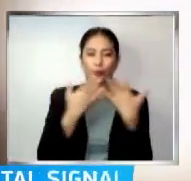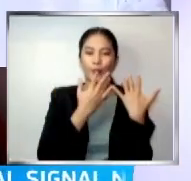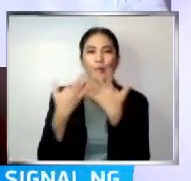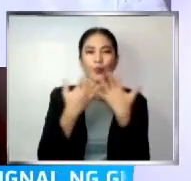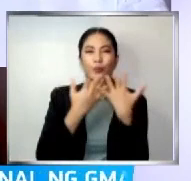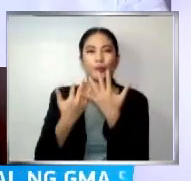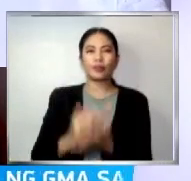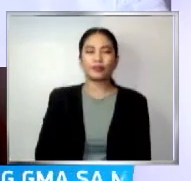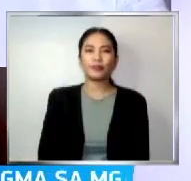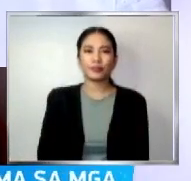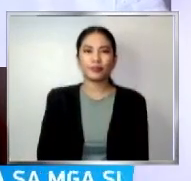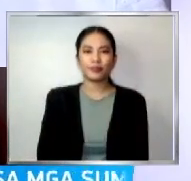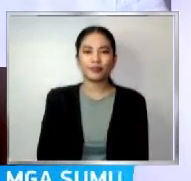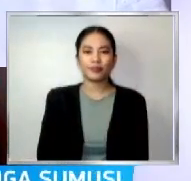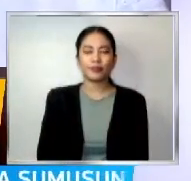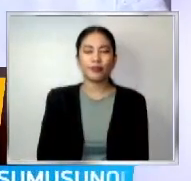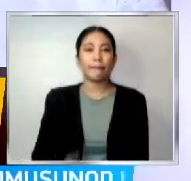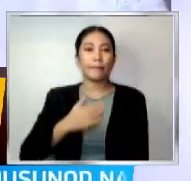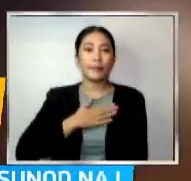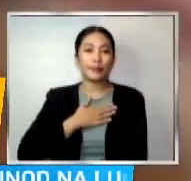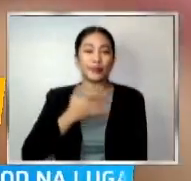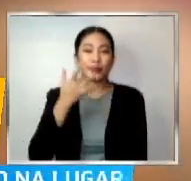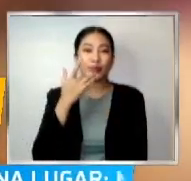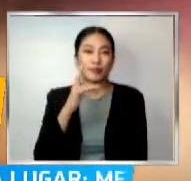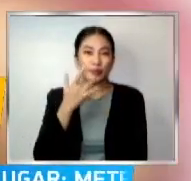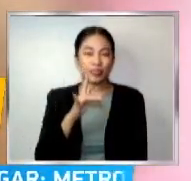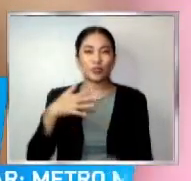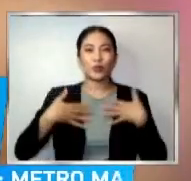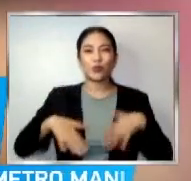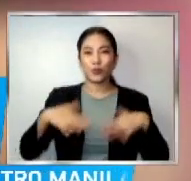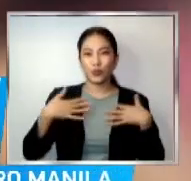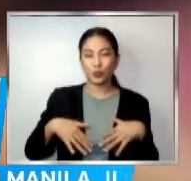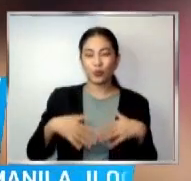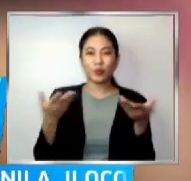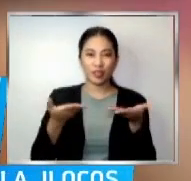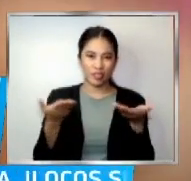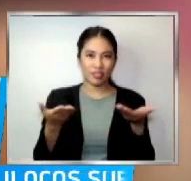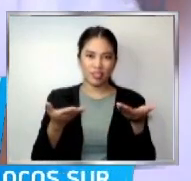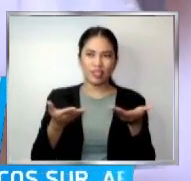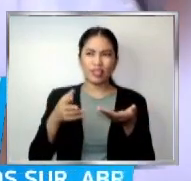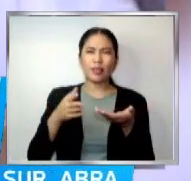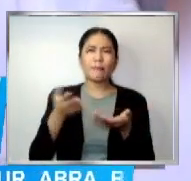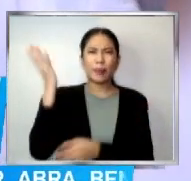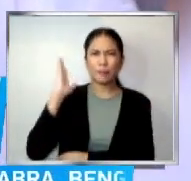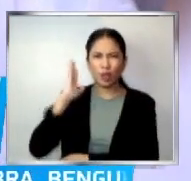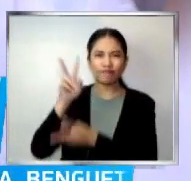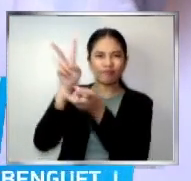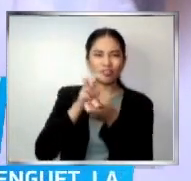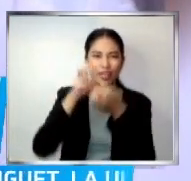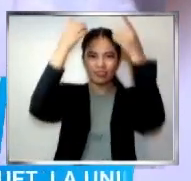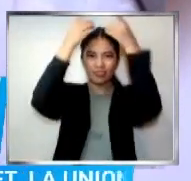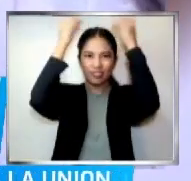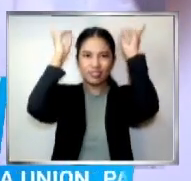Dati po, ang mga favorite na pong paggawa na costume is yung mga Disney princesses po. This time, nung nagsabi siya sa akin ng Little